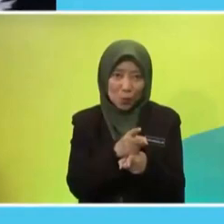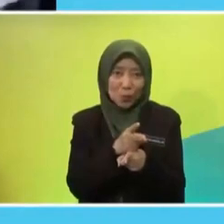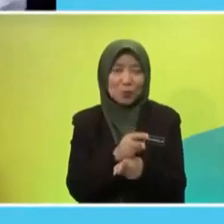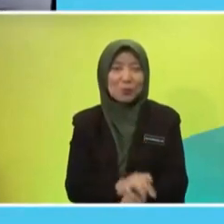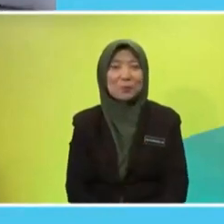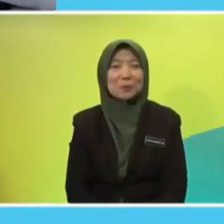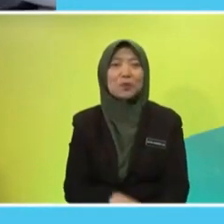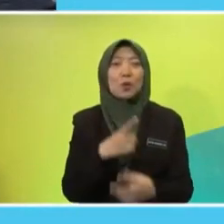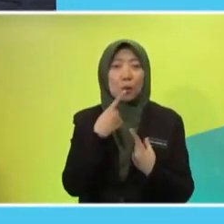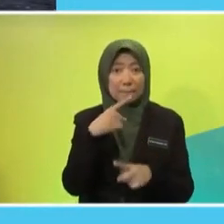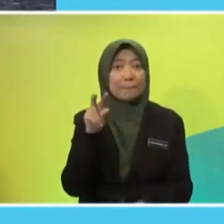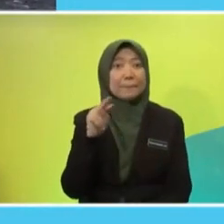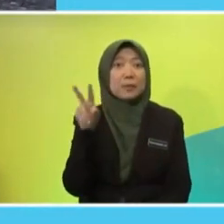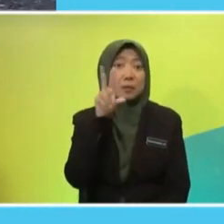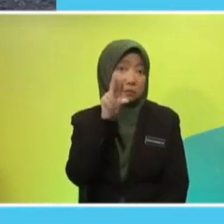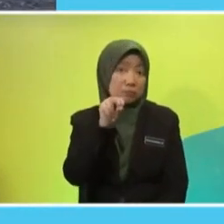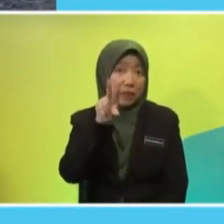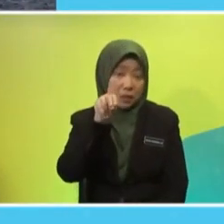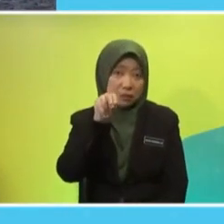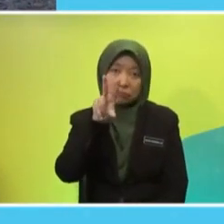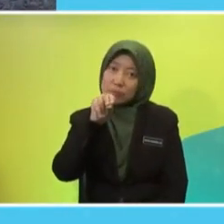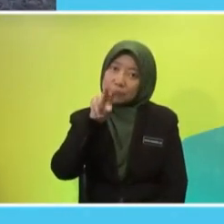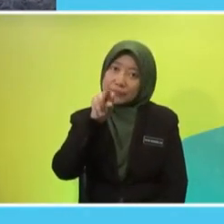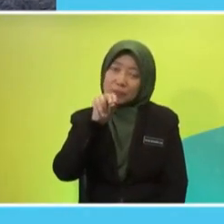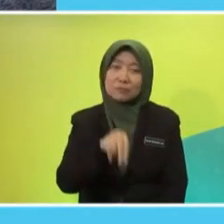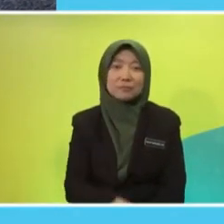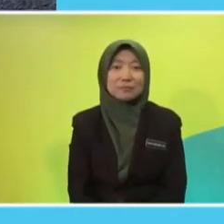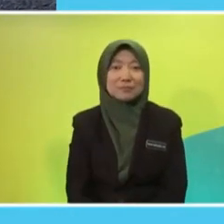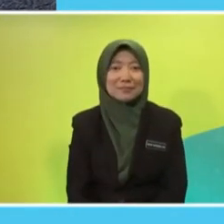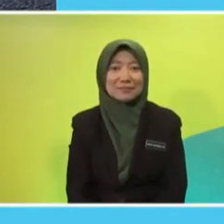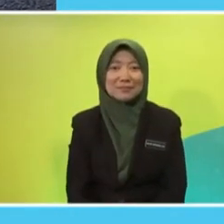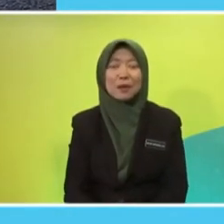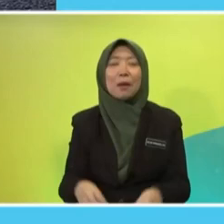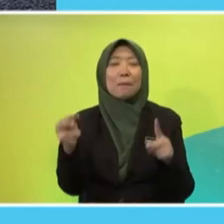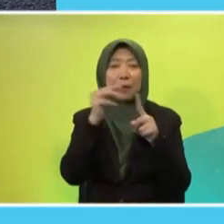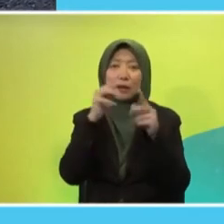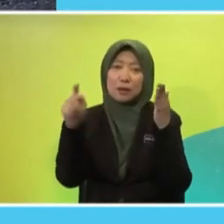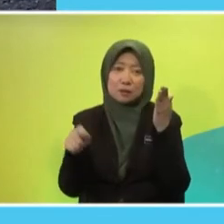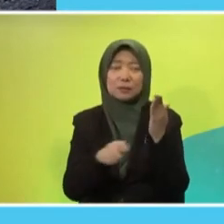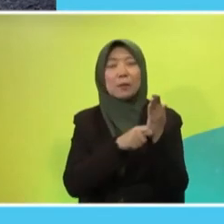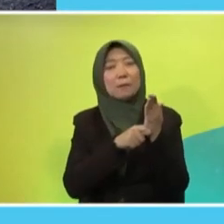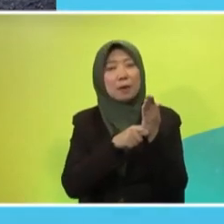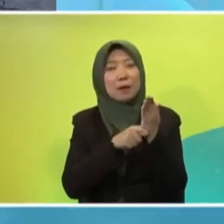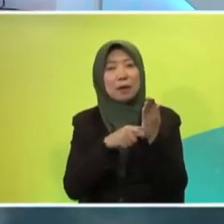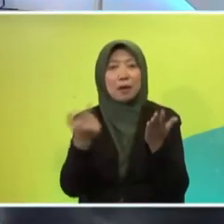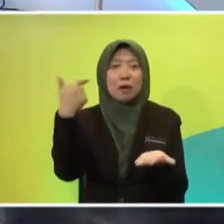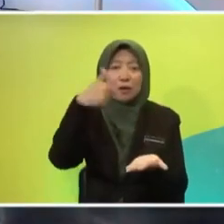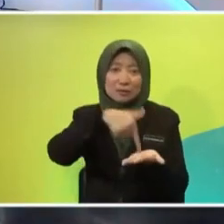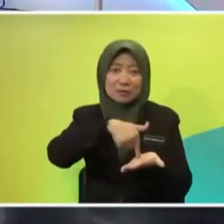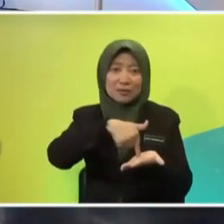jawapannya ialah itik. Jadi, ada tambahan markah untuk Cikgu Ana dan